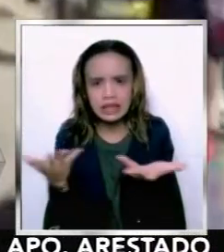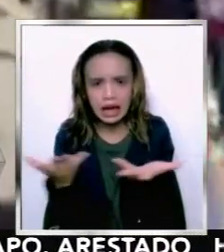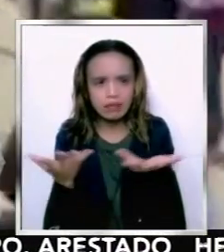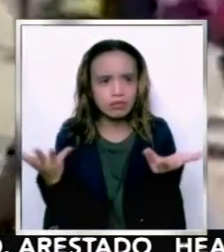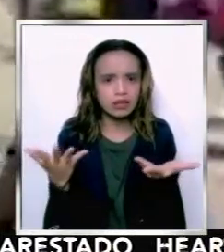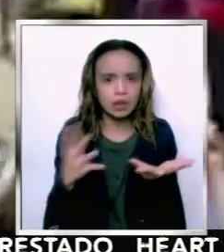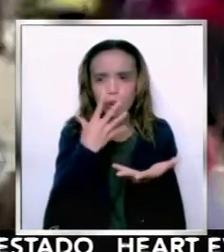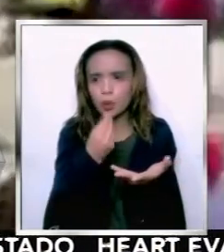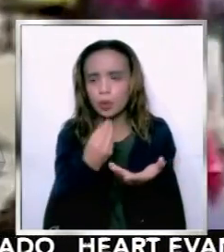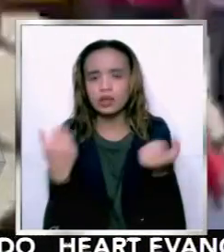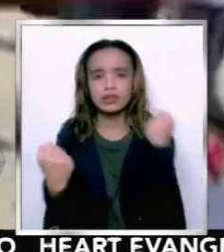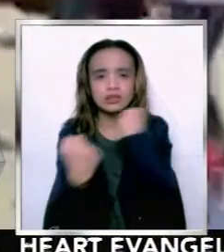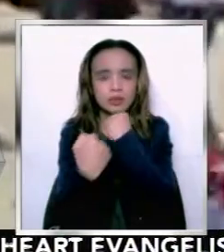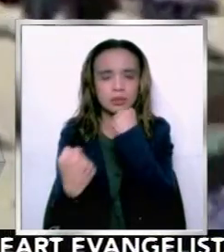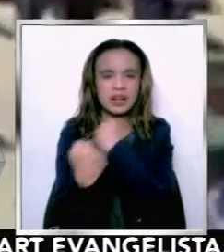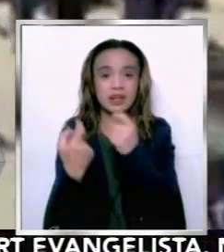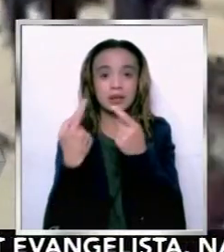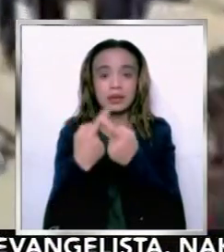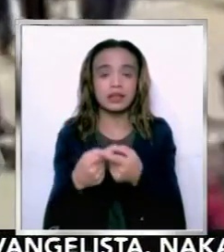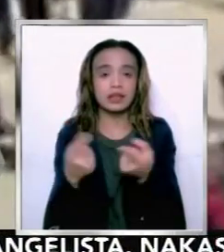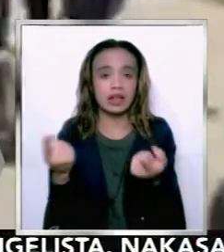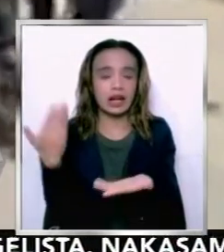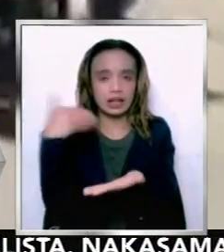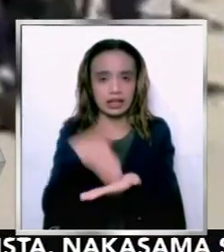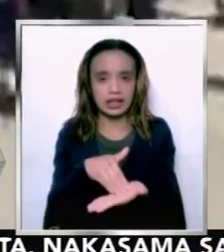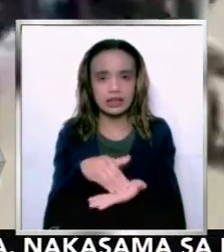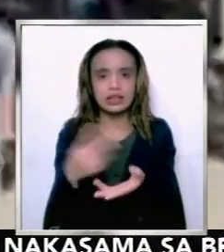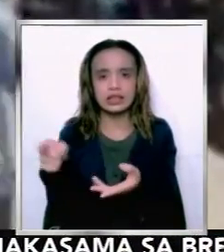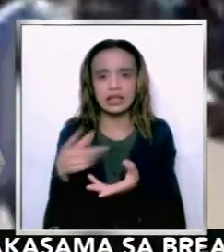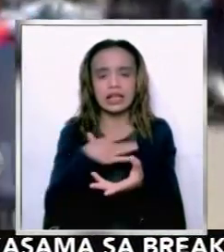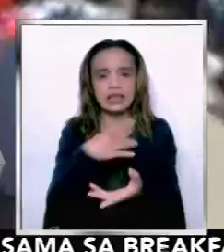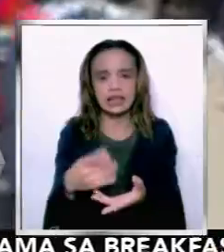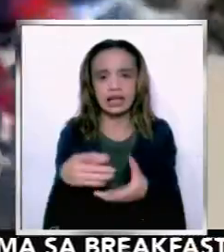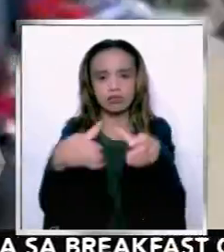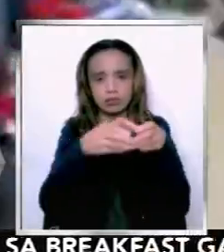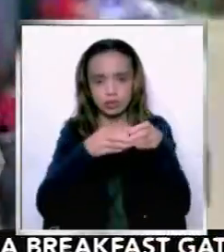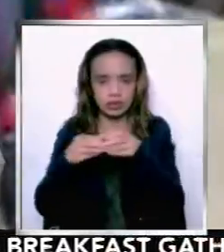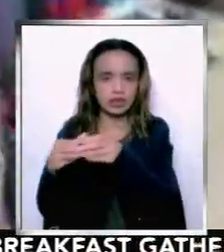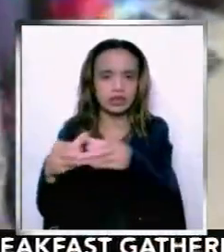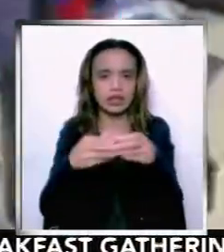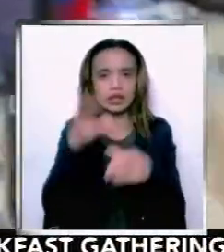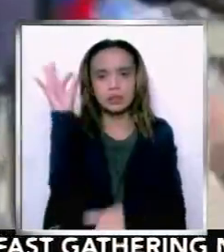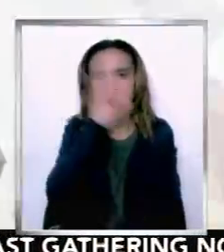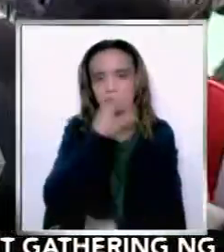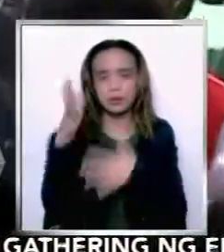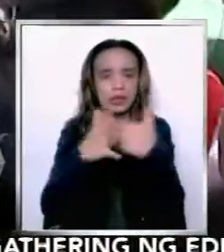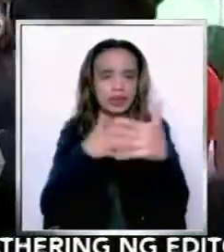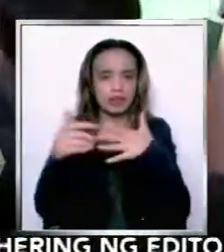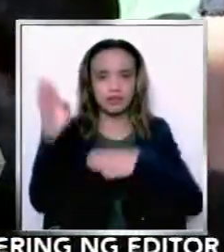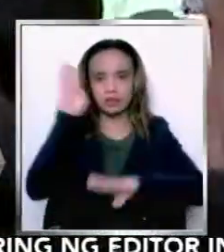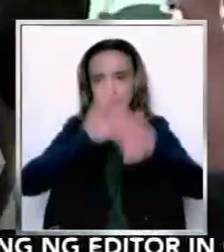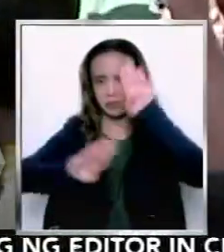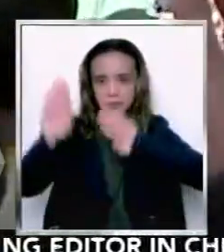taga-suporta. Muli niyang inihayag ang kagustuhan mapagkaisa ang mga Pilipino sa kabila ng mga problema.